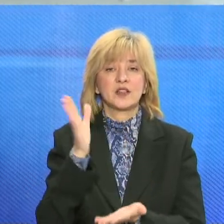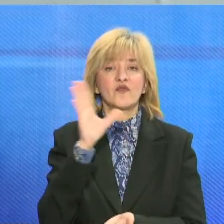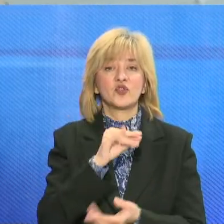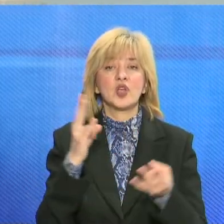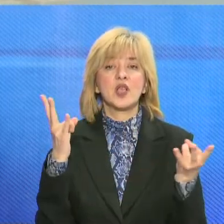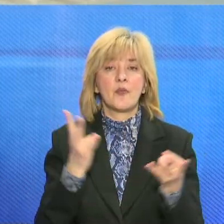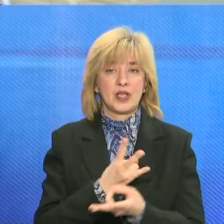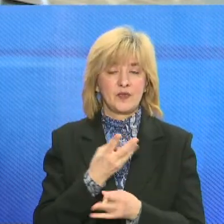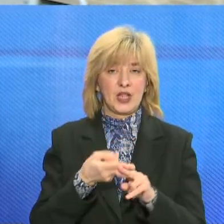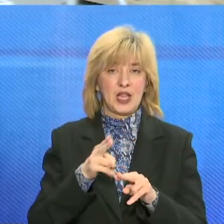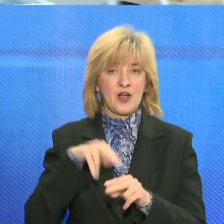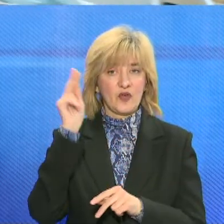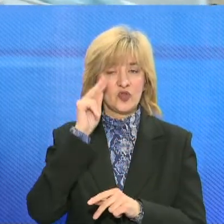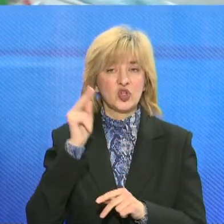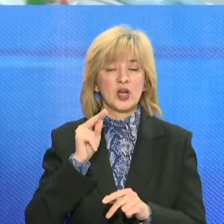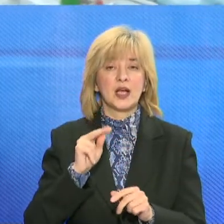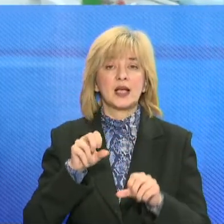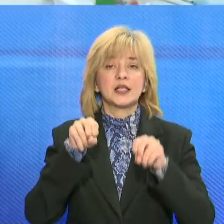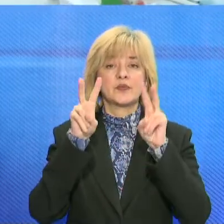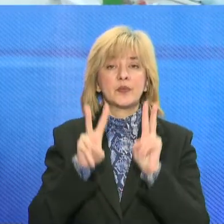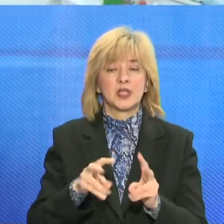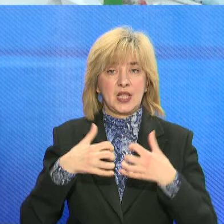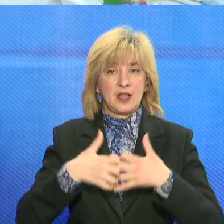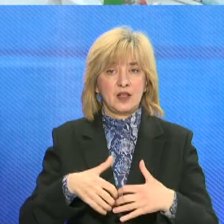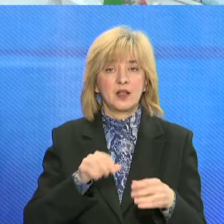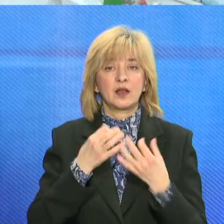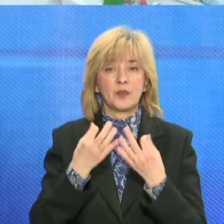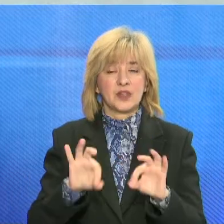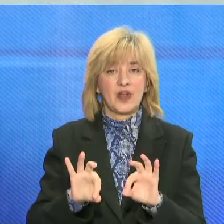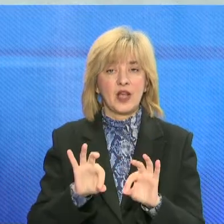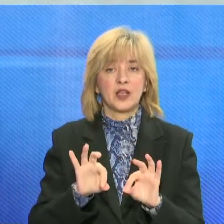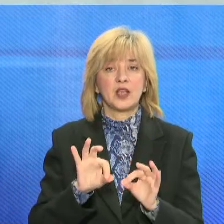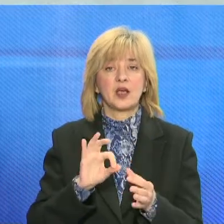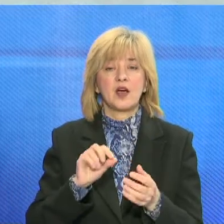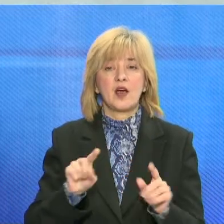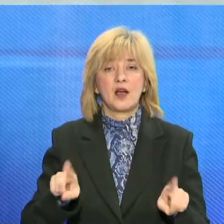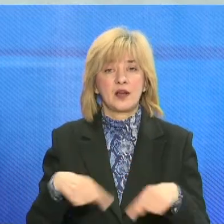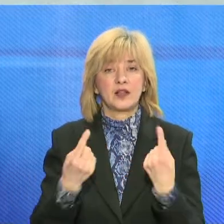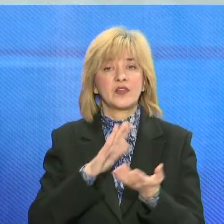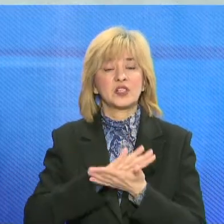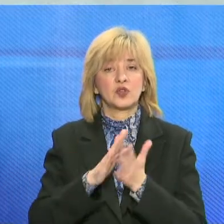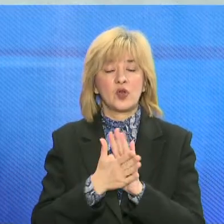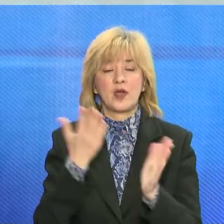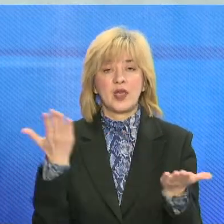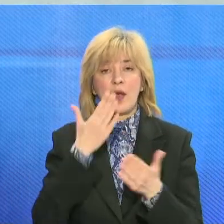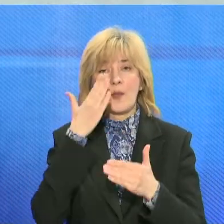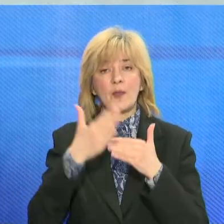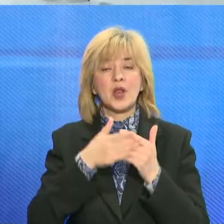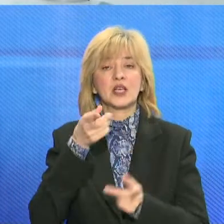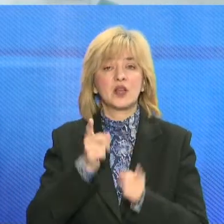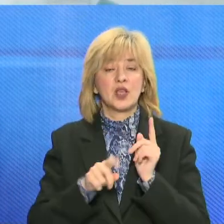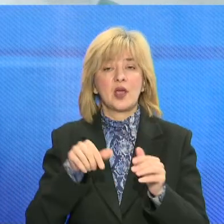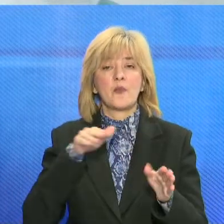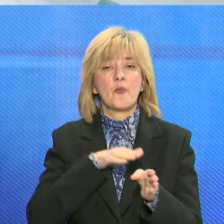медицинской ВНУ. Тренажеры позволяют створать разностайные ситуации, которые максимально наближены до реальных и цалком отповедают